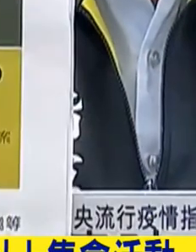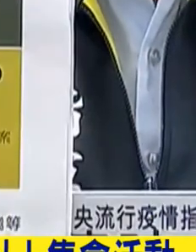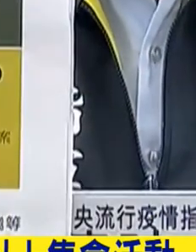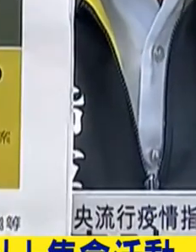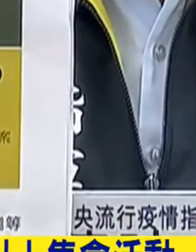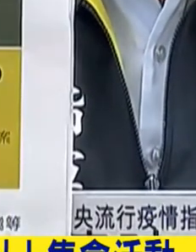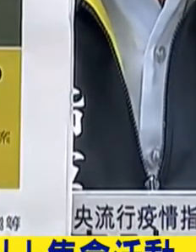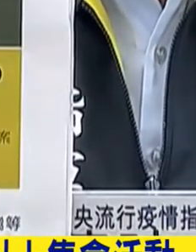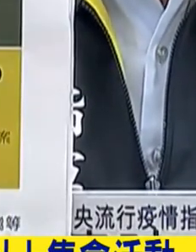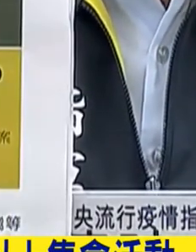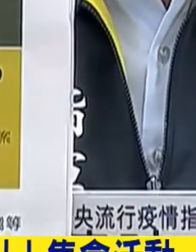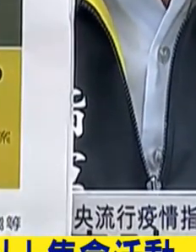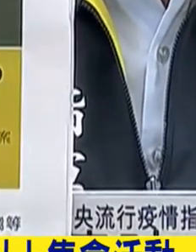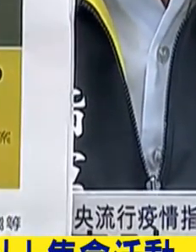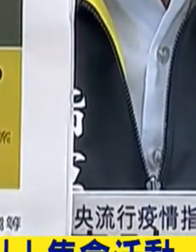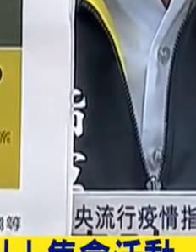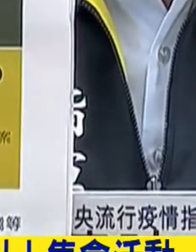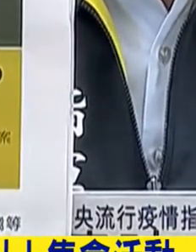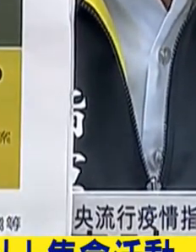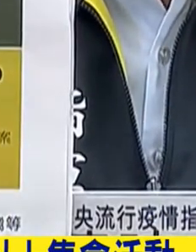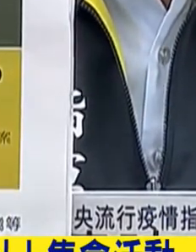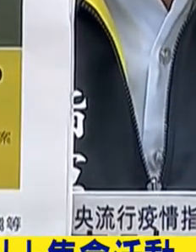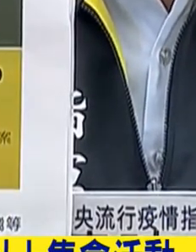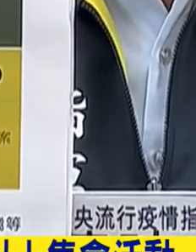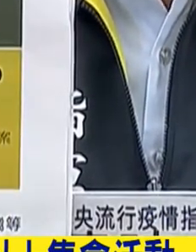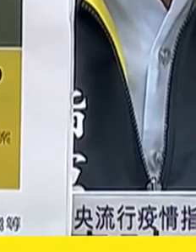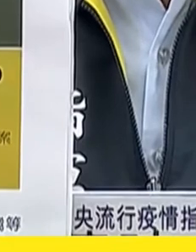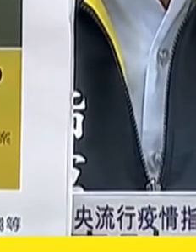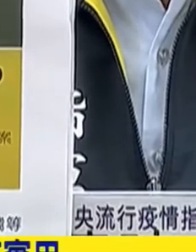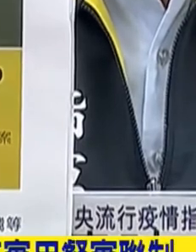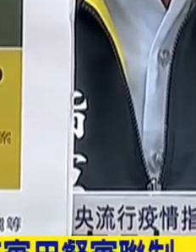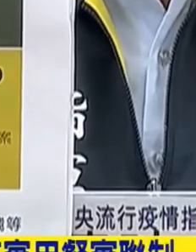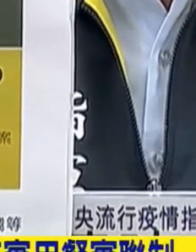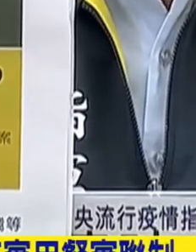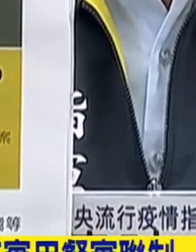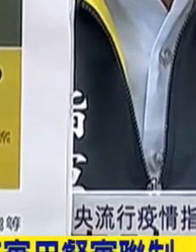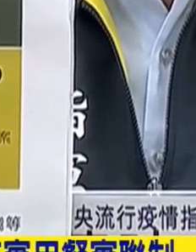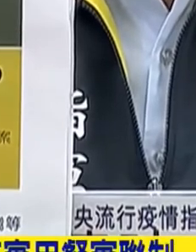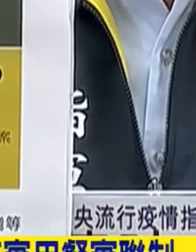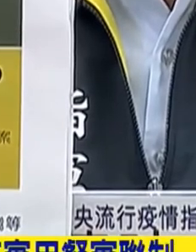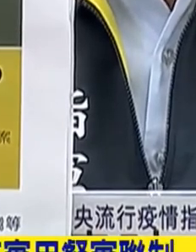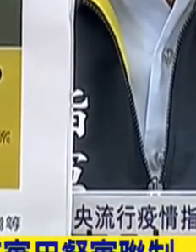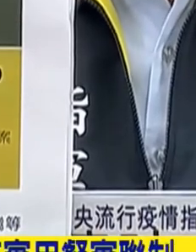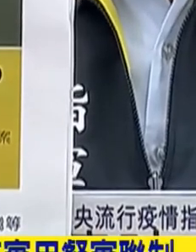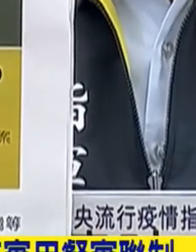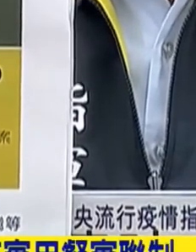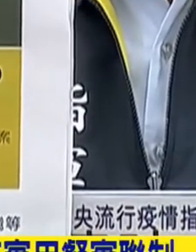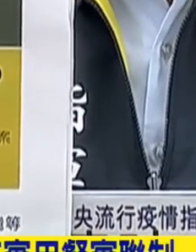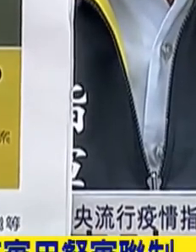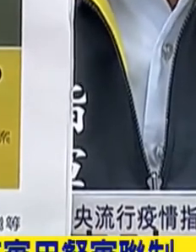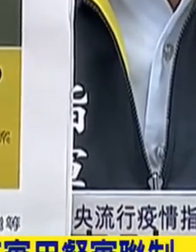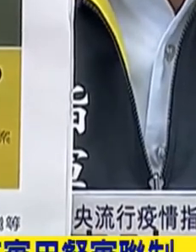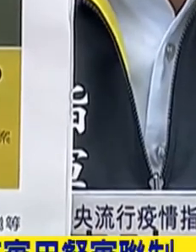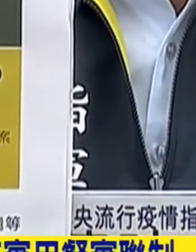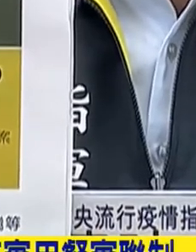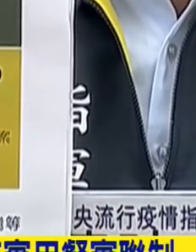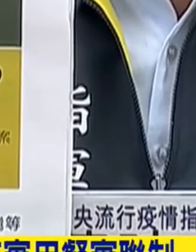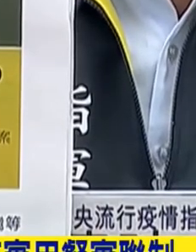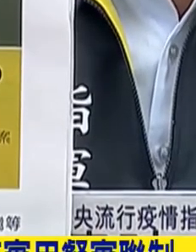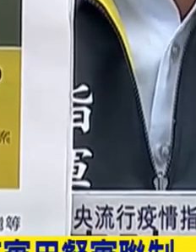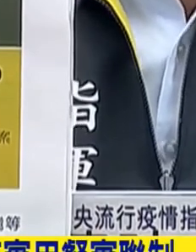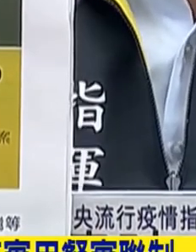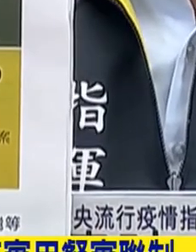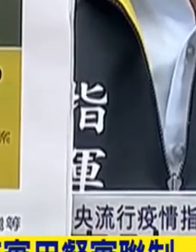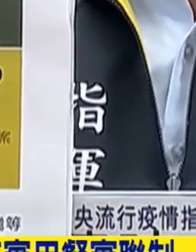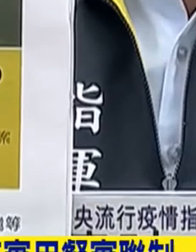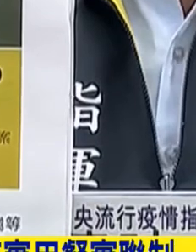停飞，好，这些基本上很多也在国外，所以将来哈有回来，我们都会采。那不过这个哈扩大